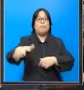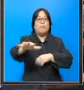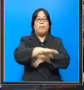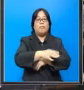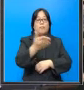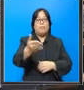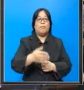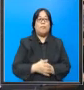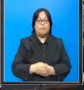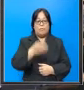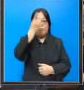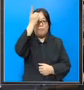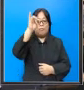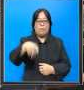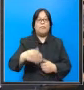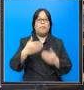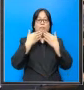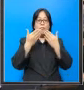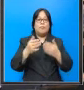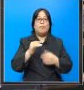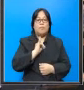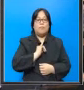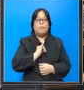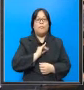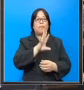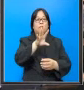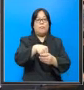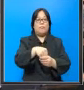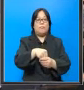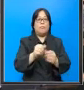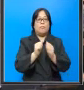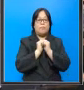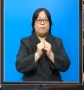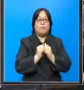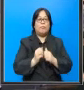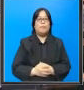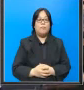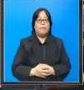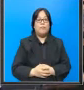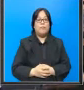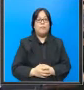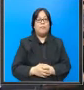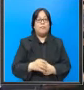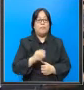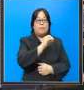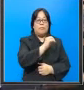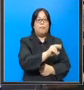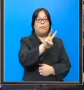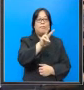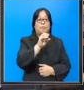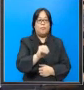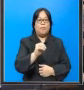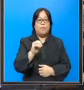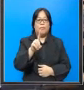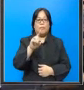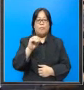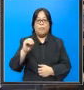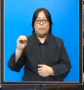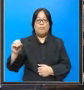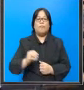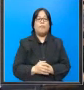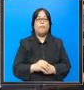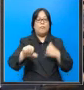syubhan jatuh ngasih tetap fungsi saya terus sedap Saya ingin menyentuh butiran kosong dua kosong